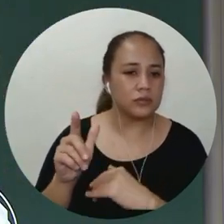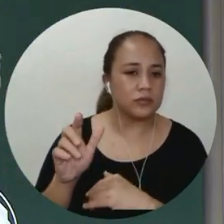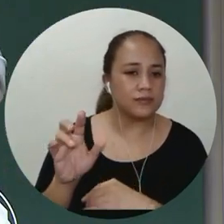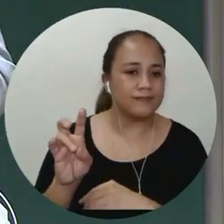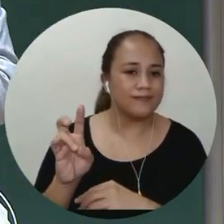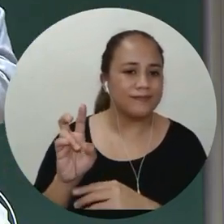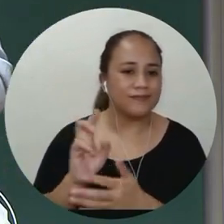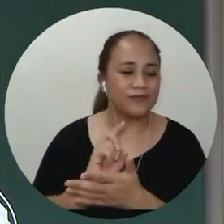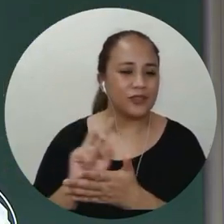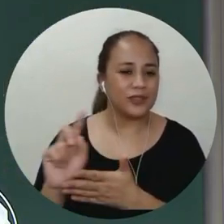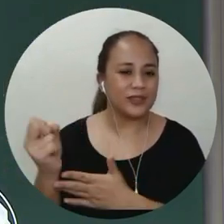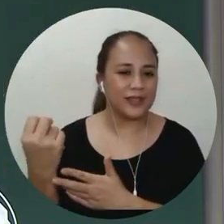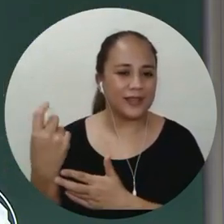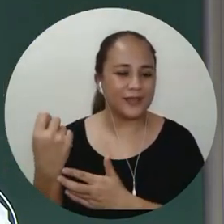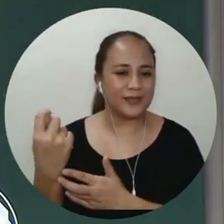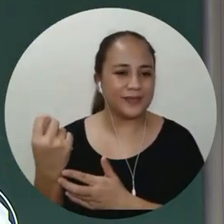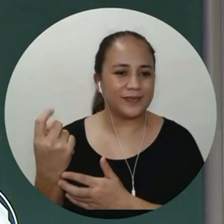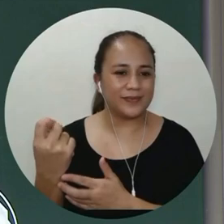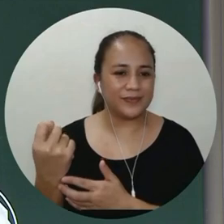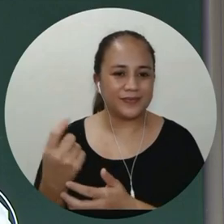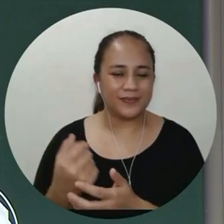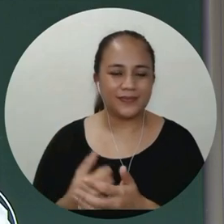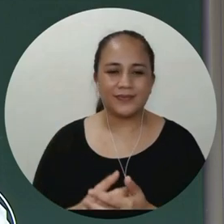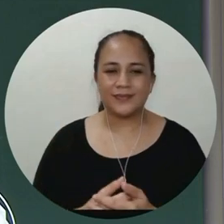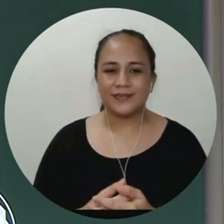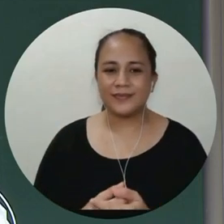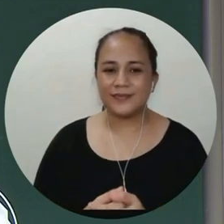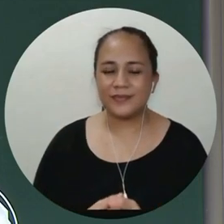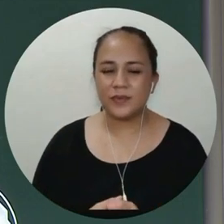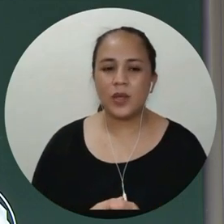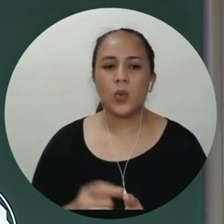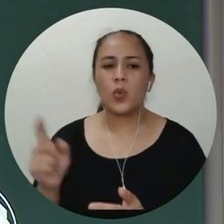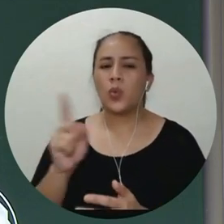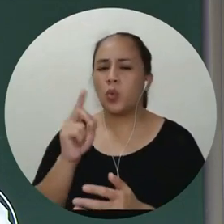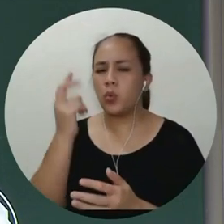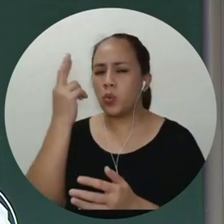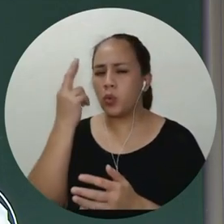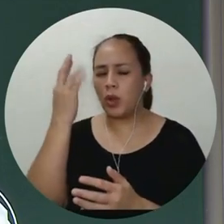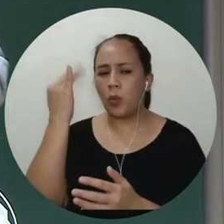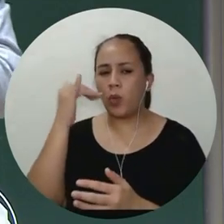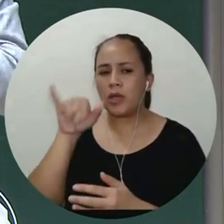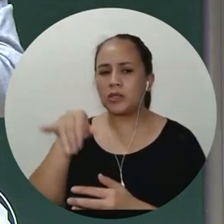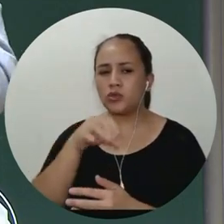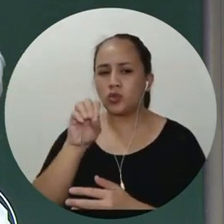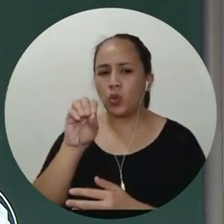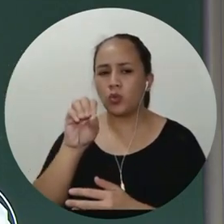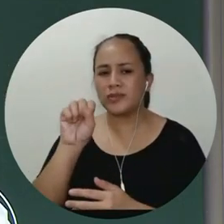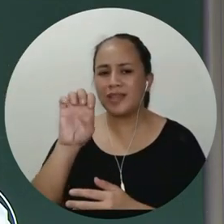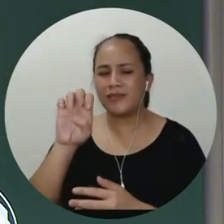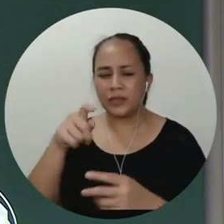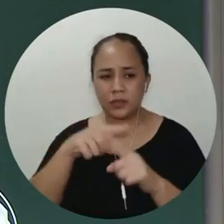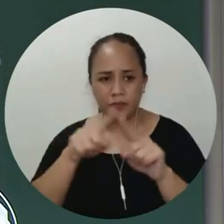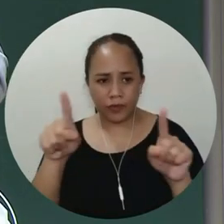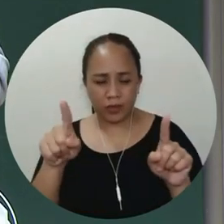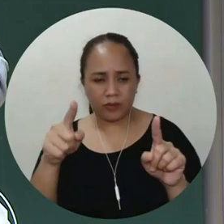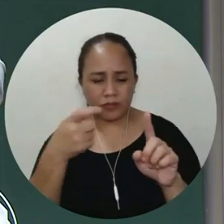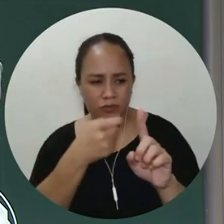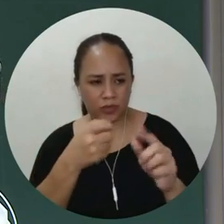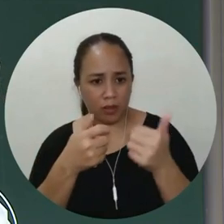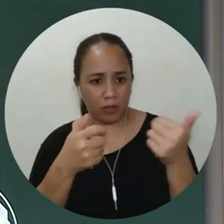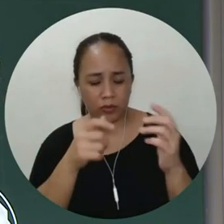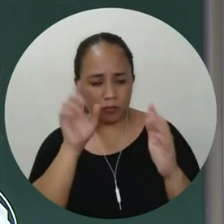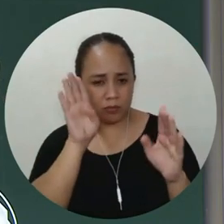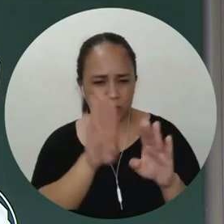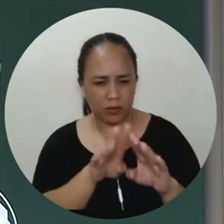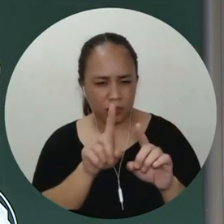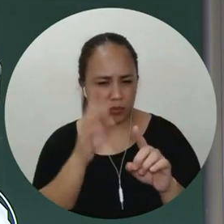말이지요. 형들과 달랐던 이유가 뭐예요? So what was the reason Joseph was different from his brothers? 요셉은 자기